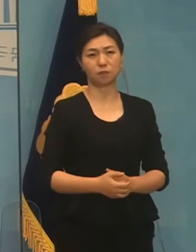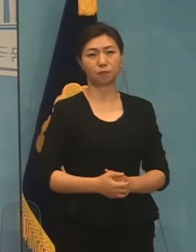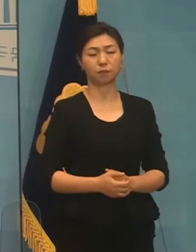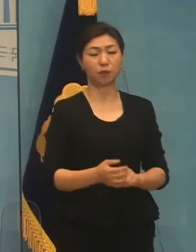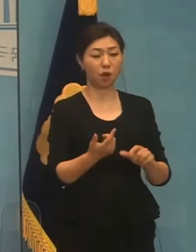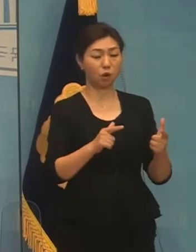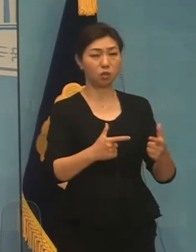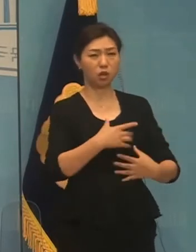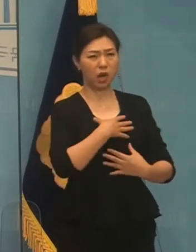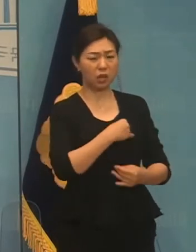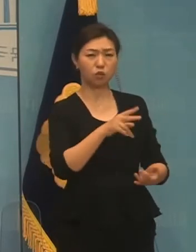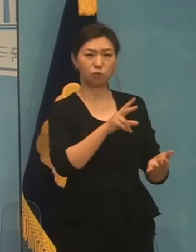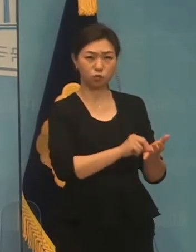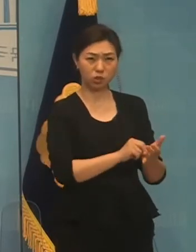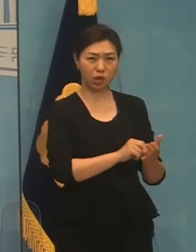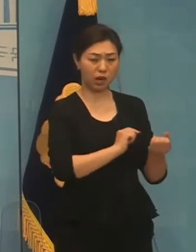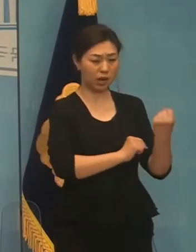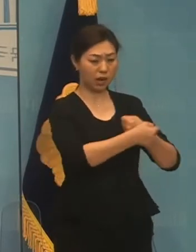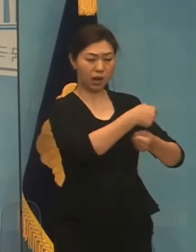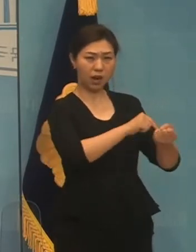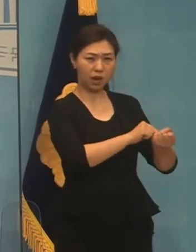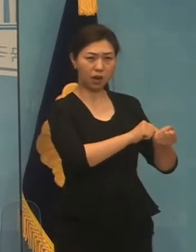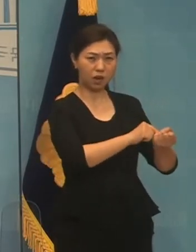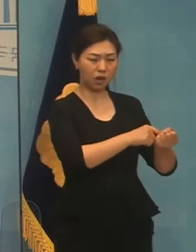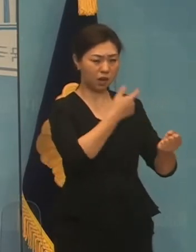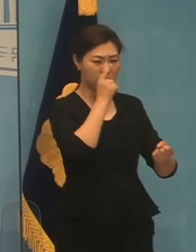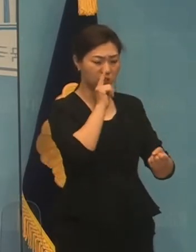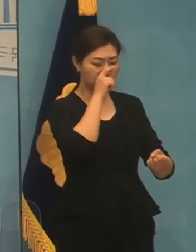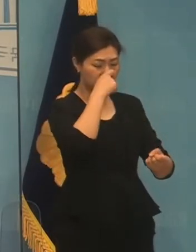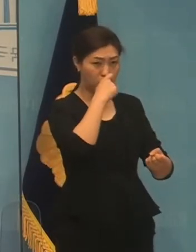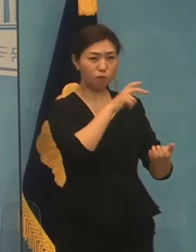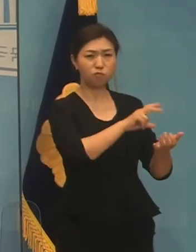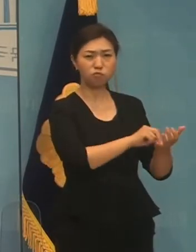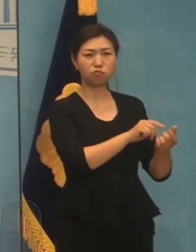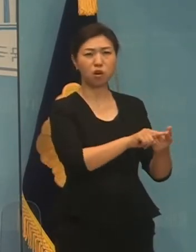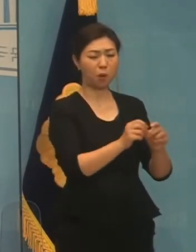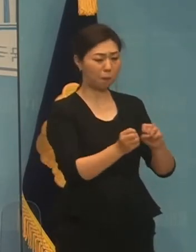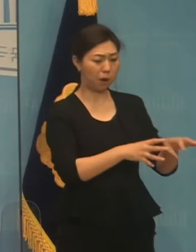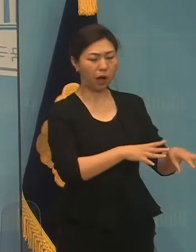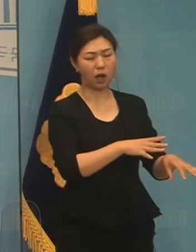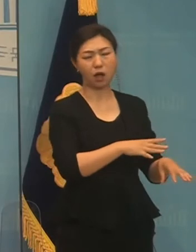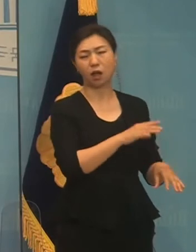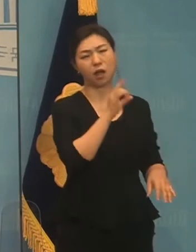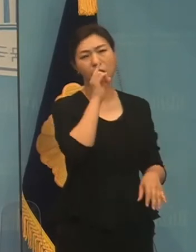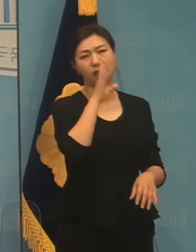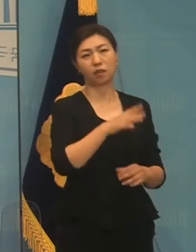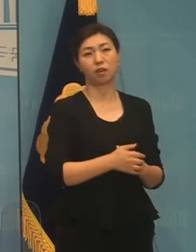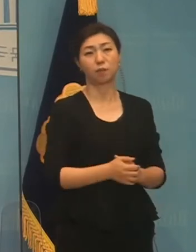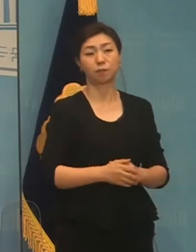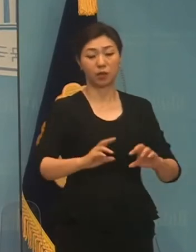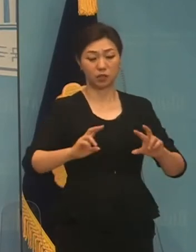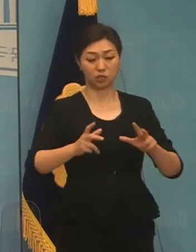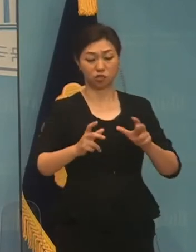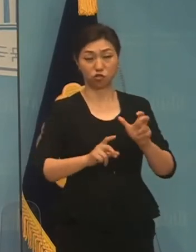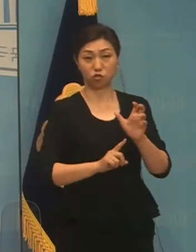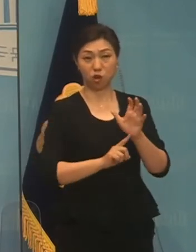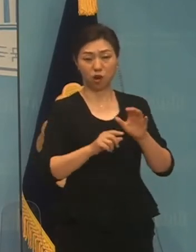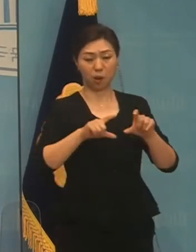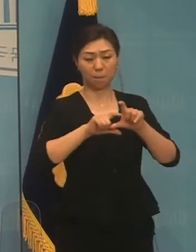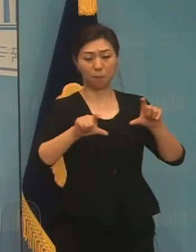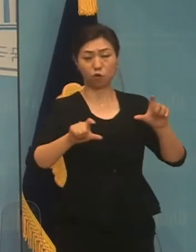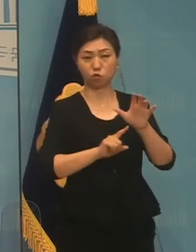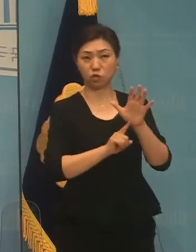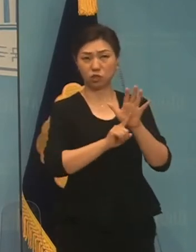물론 현실적인 실현 가능성도 불분명하며 온실가스 감축 및 지구 평균 기온 상승 1.5도